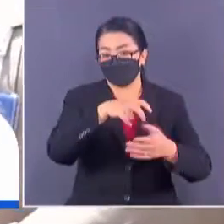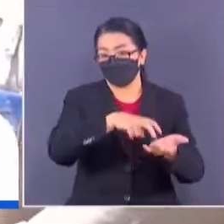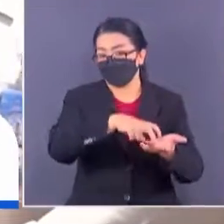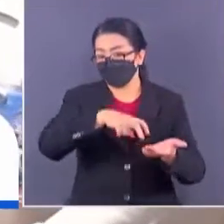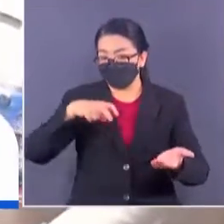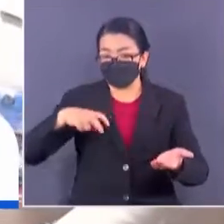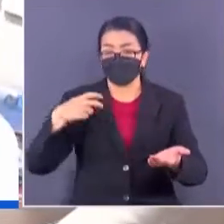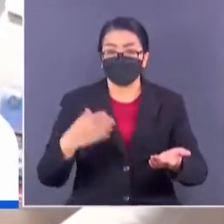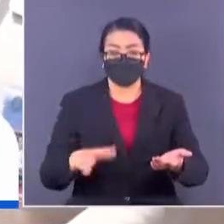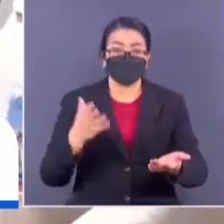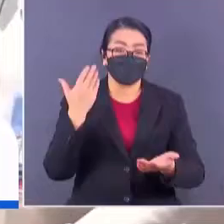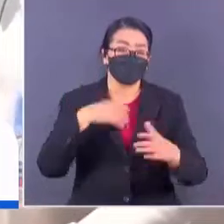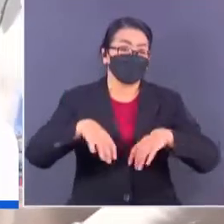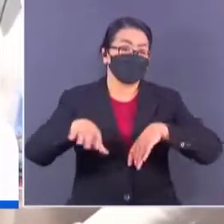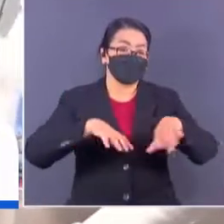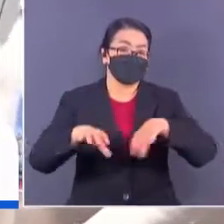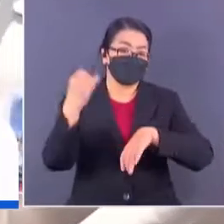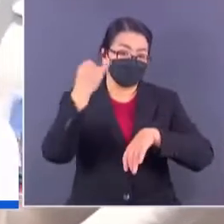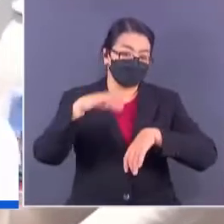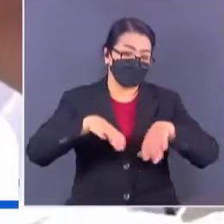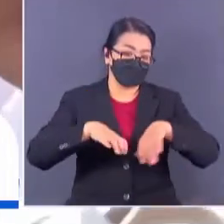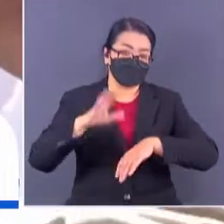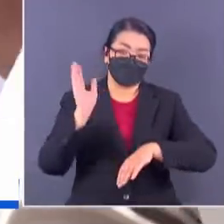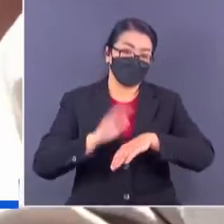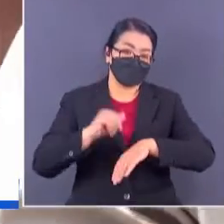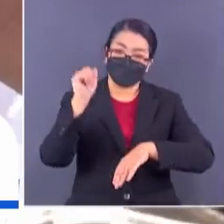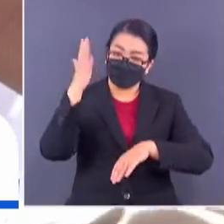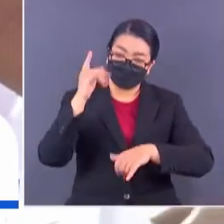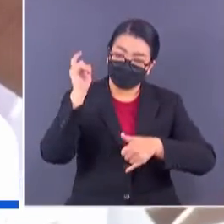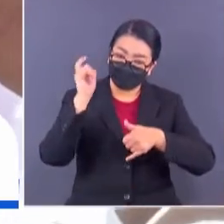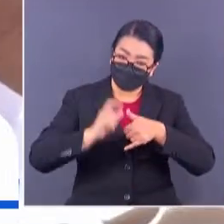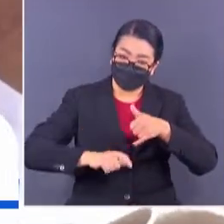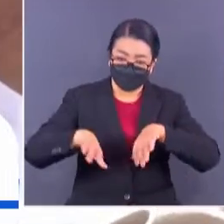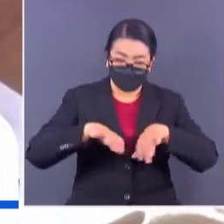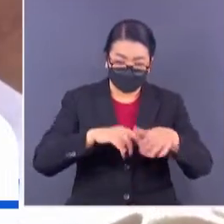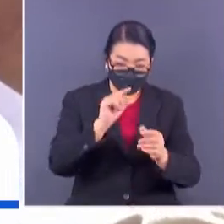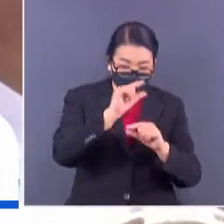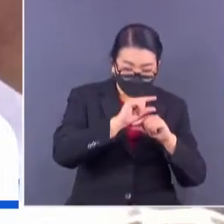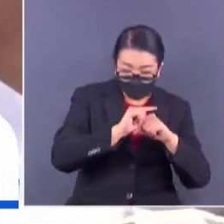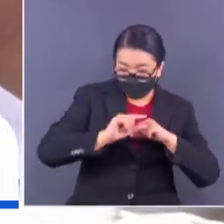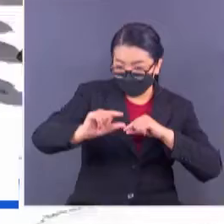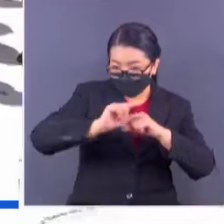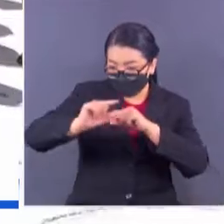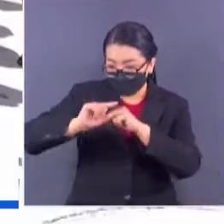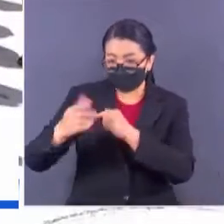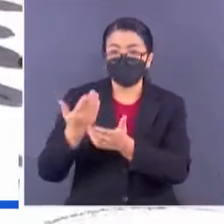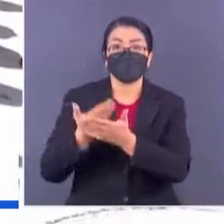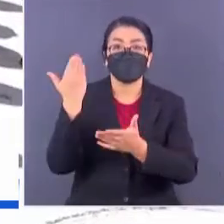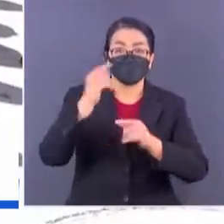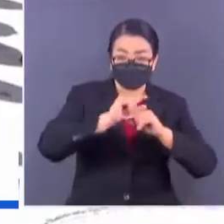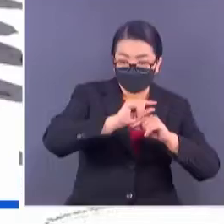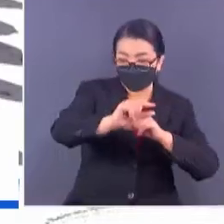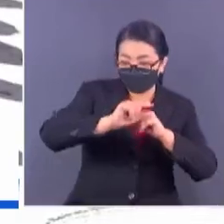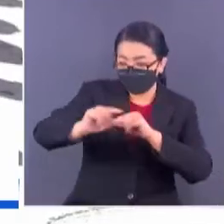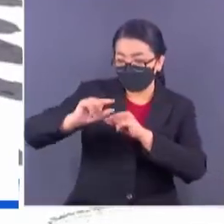าที่ผ่านมาเป็นการบริหารงานแบบไม่มีศักยภาพมีพฤติกรรมจัดสรรโควต้าเอื้อให้นายทุนซึ่งตามความคิดเข